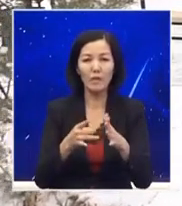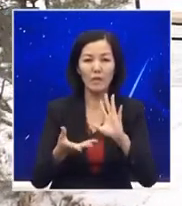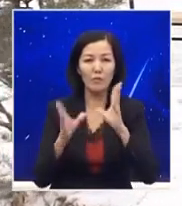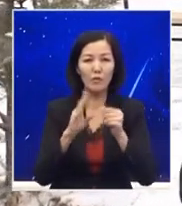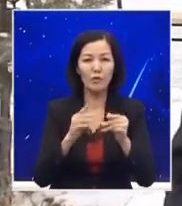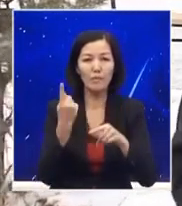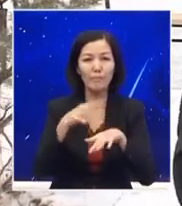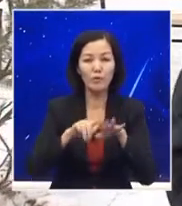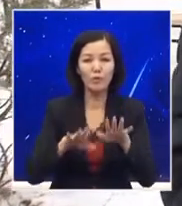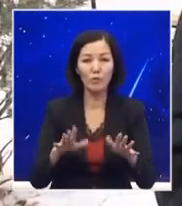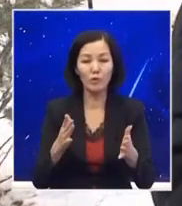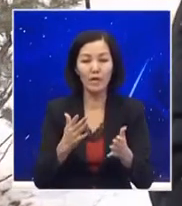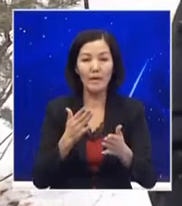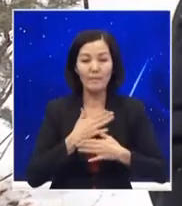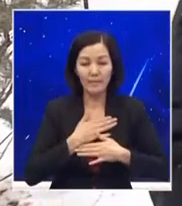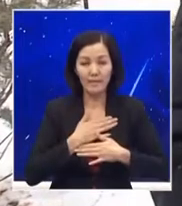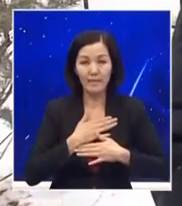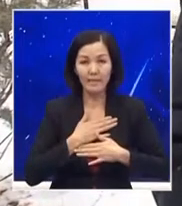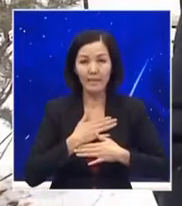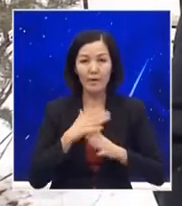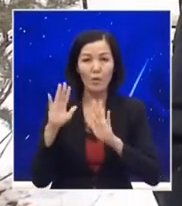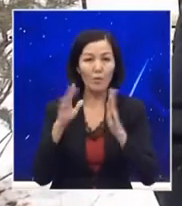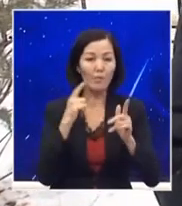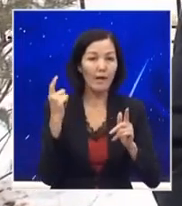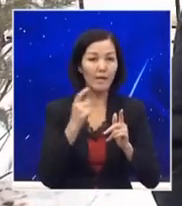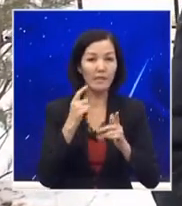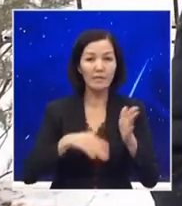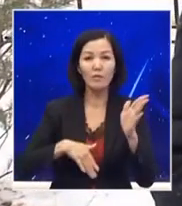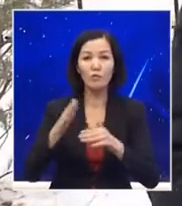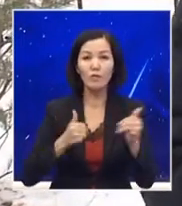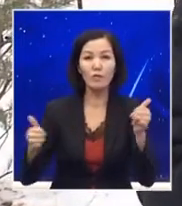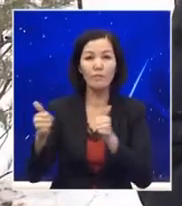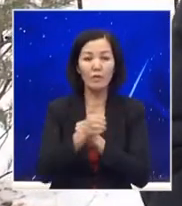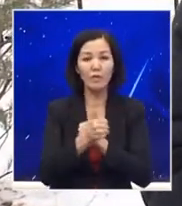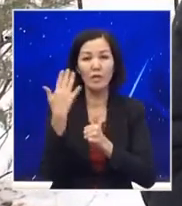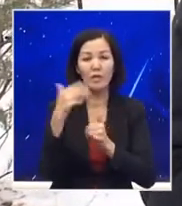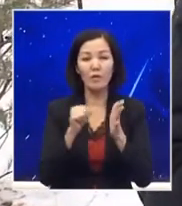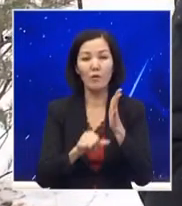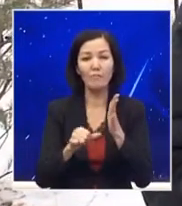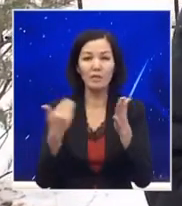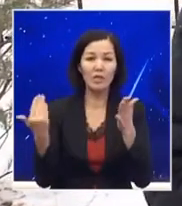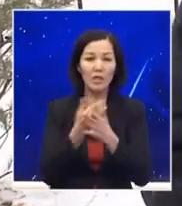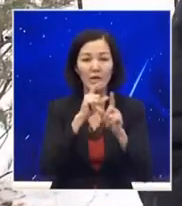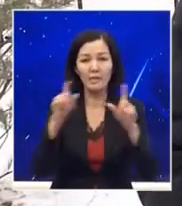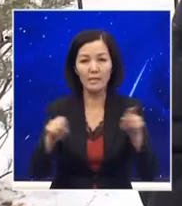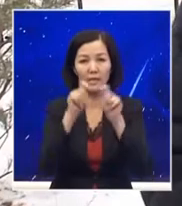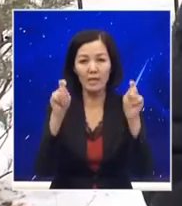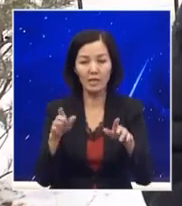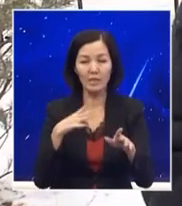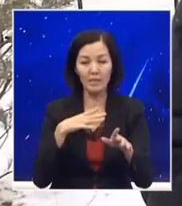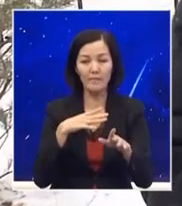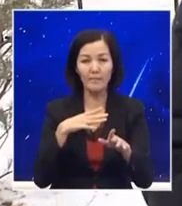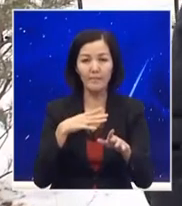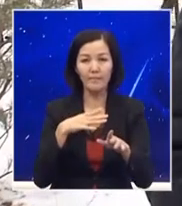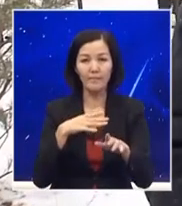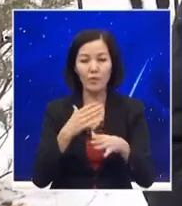тұрмыз. Соның бір дәлелі ретінде мінекей бірінші рет осы 50-60 жылдан бері қарай осындай ғимарат салынбаған. Бізге қазір жаңадан біз ғимарат салынып отырмыз.